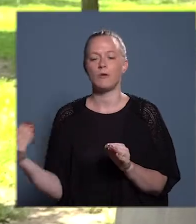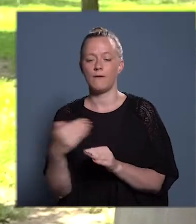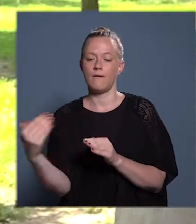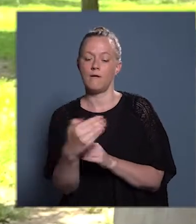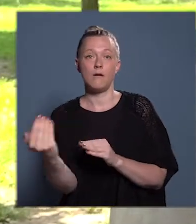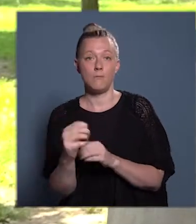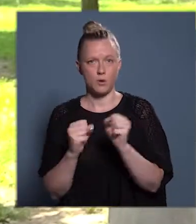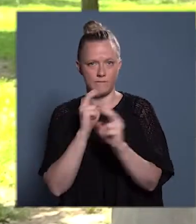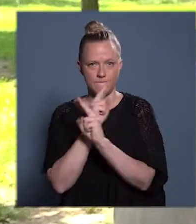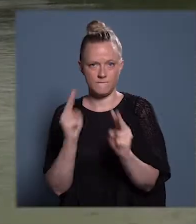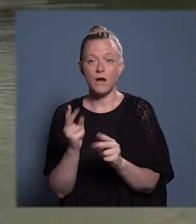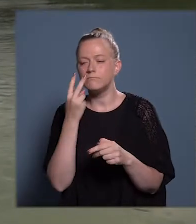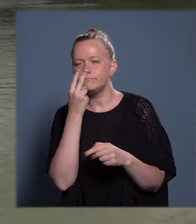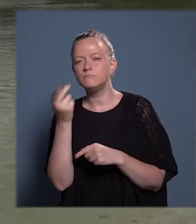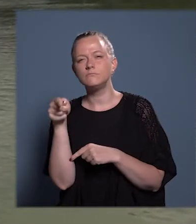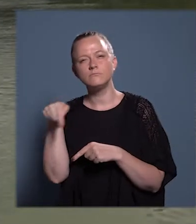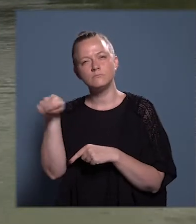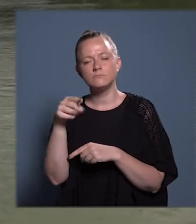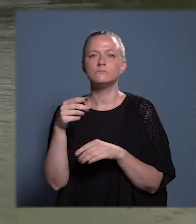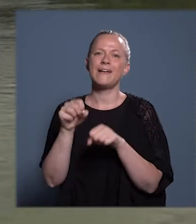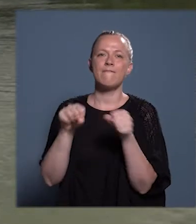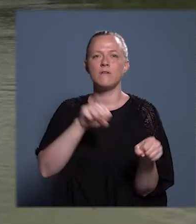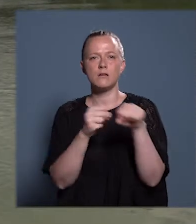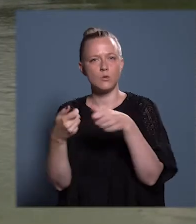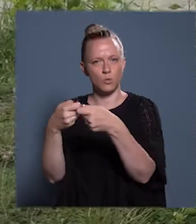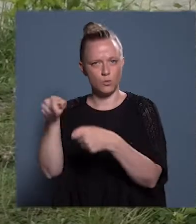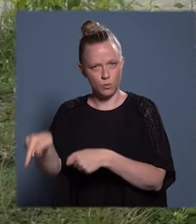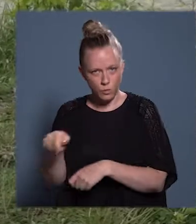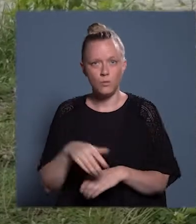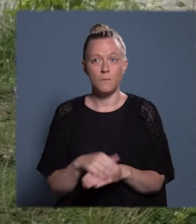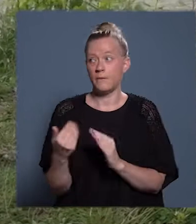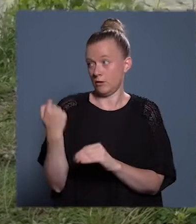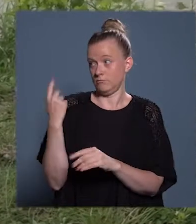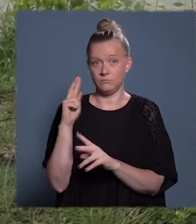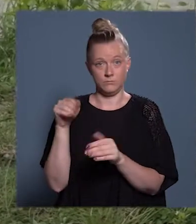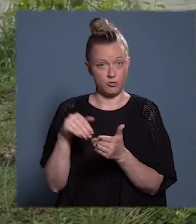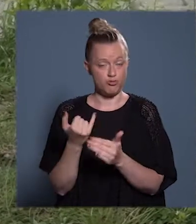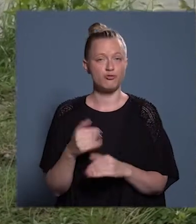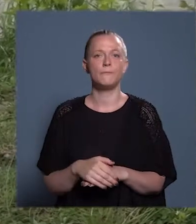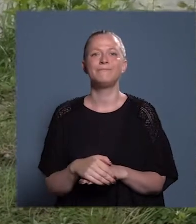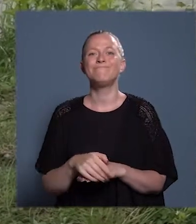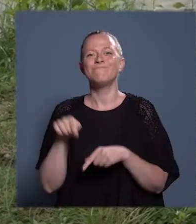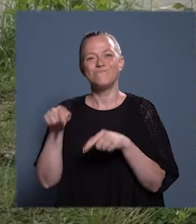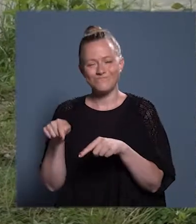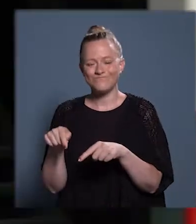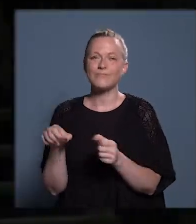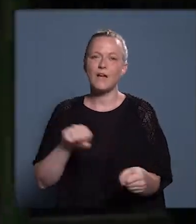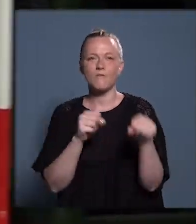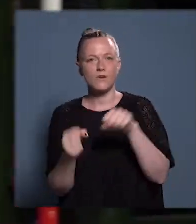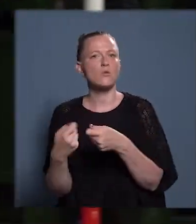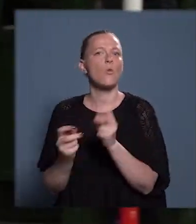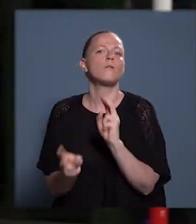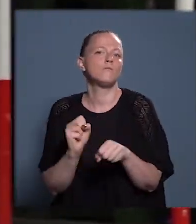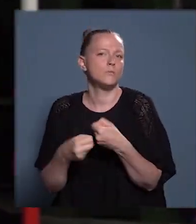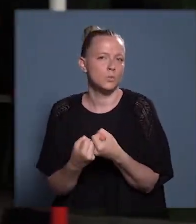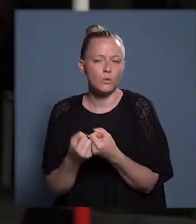Itt lejjebb, hogyha nézzük, itt vannak evezős klubok, és a hátunk mögött is, és ezek az evezős klubok úgy működnek, hogy itt is